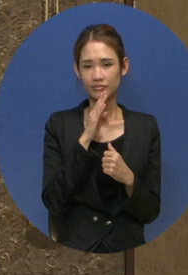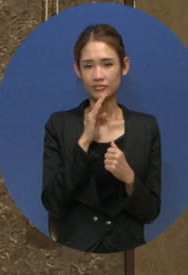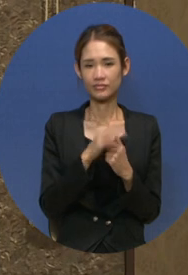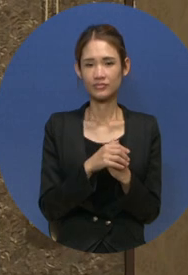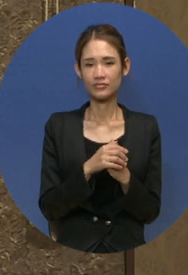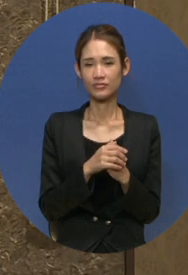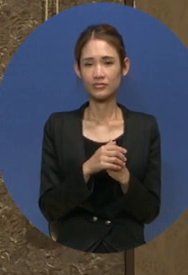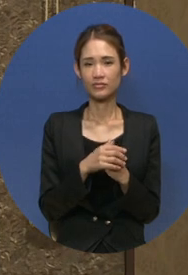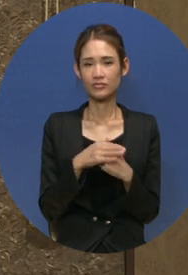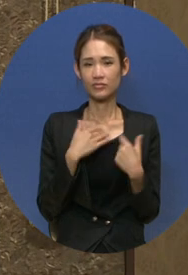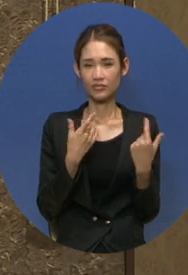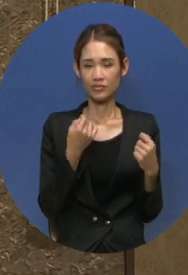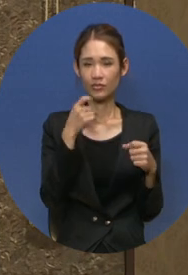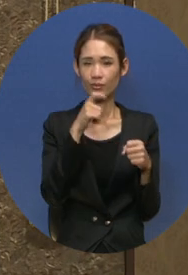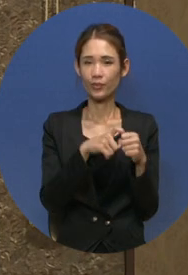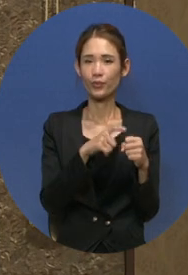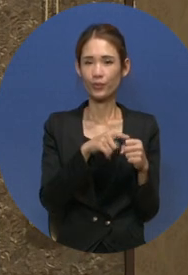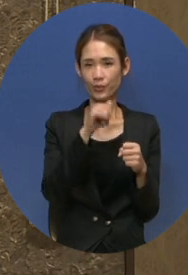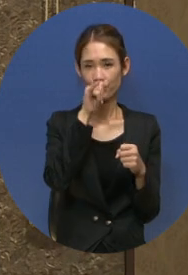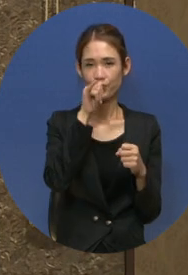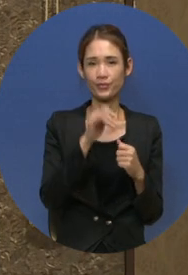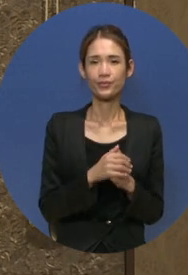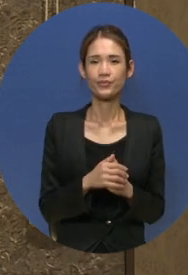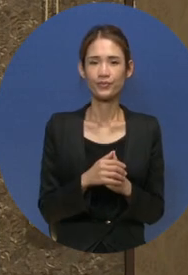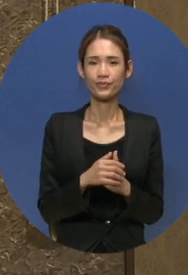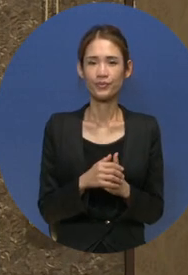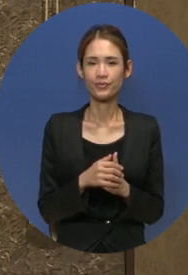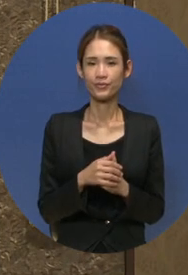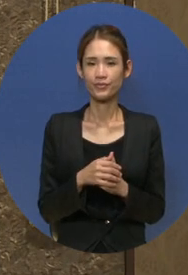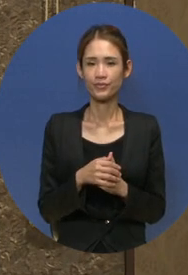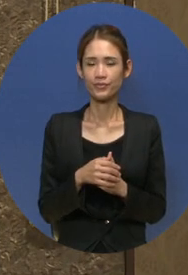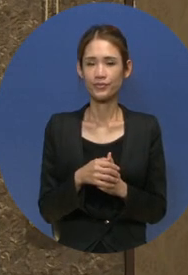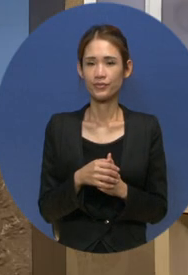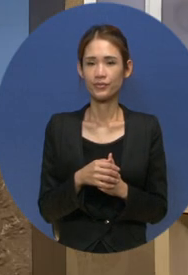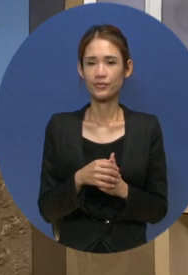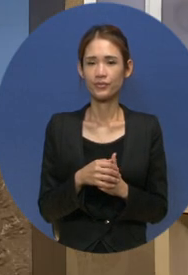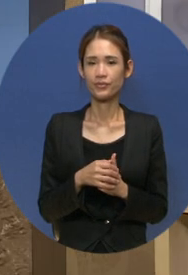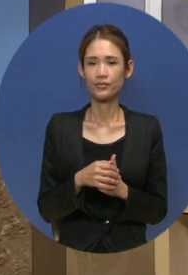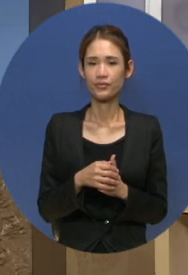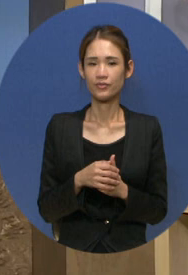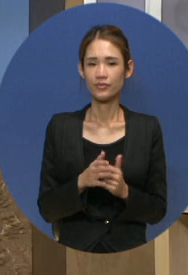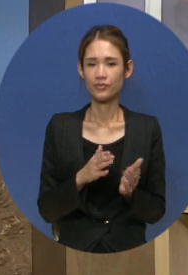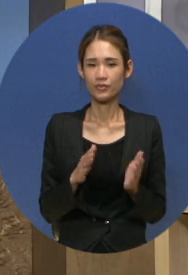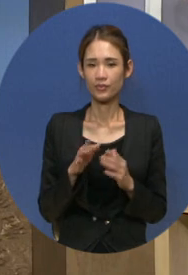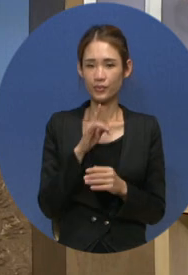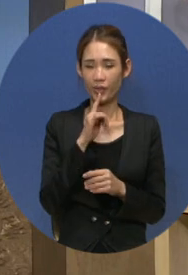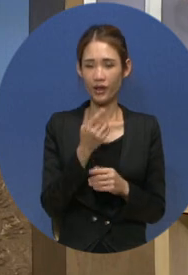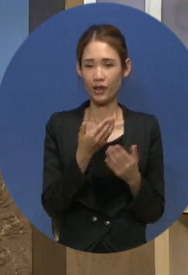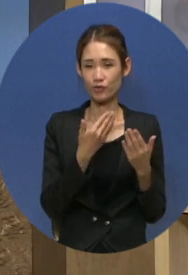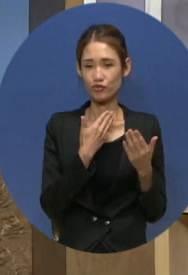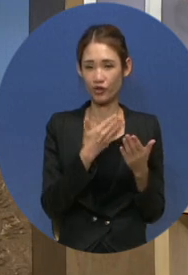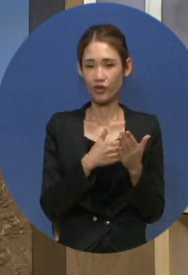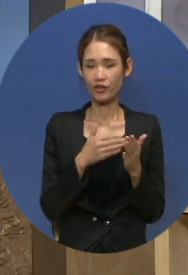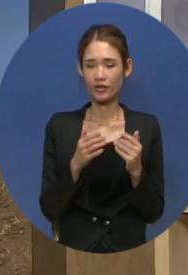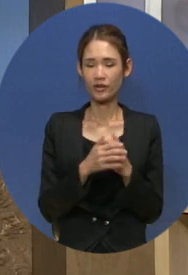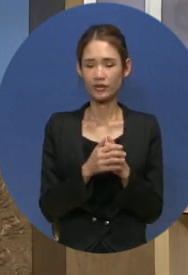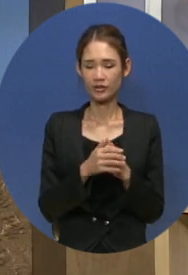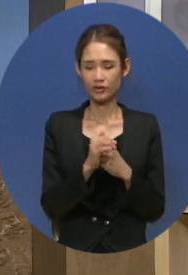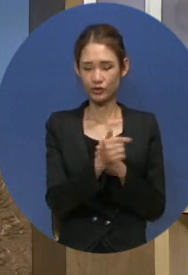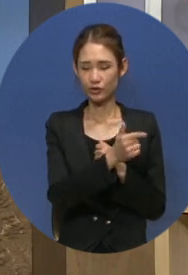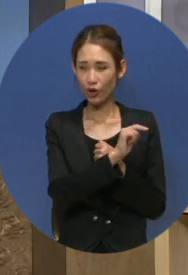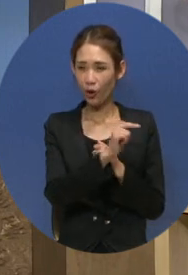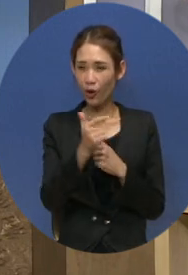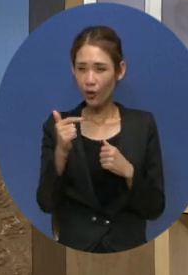만드셨네요. 저희는 그거를 목표를 그러니까요. 하고 있어요. 근데 이제 말씀을 앞서서 잠깐 해주셨는데,